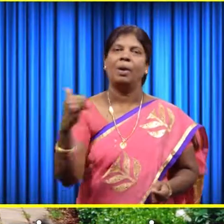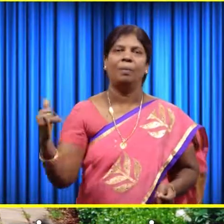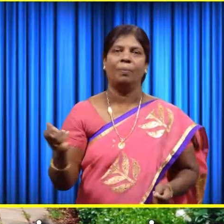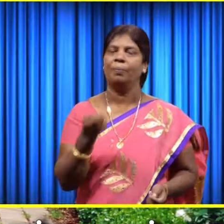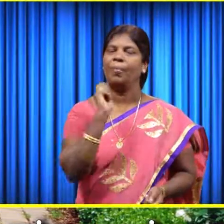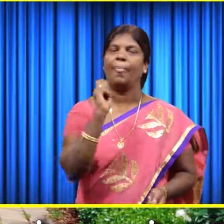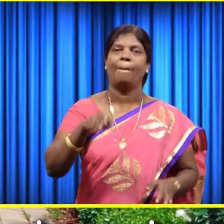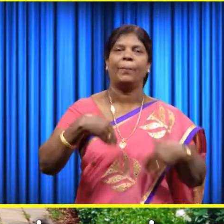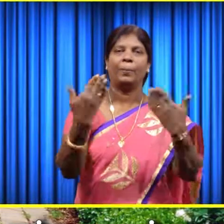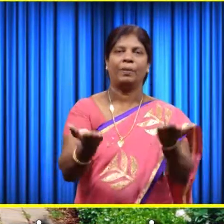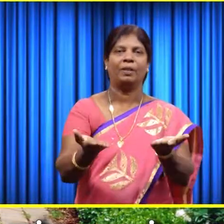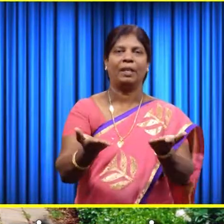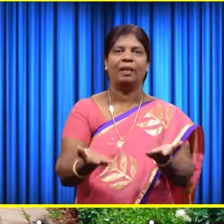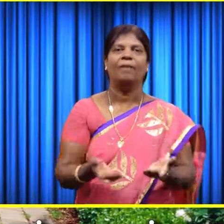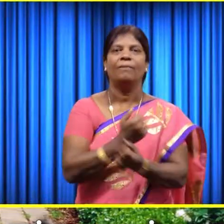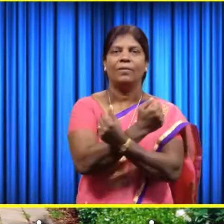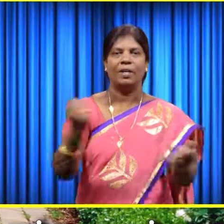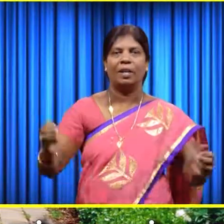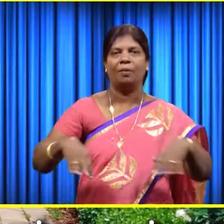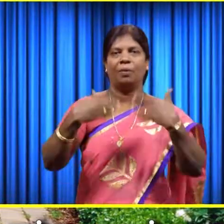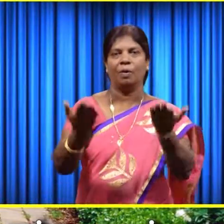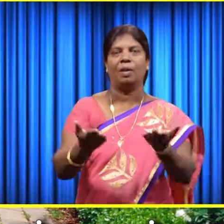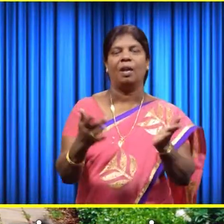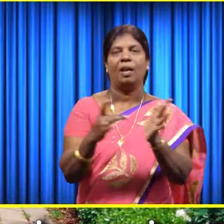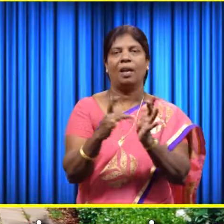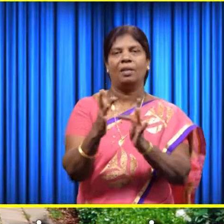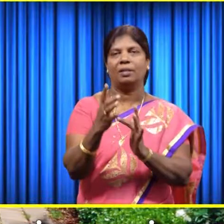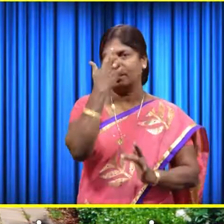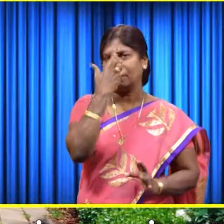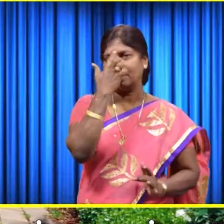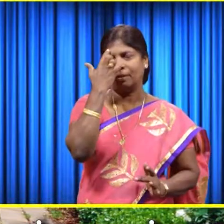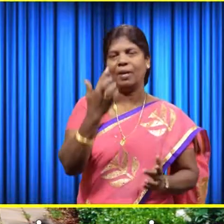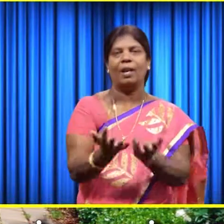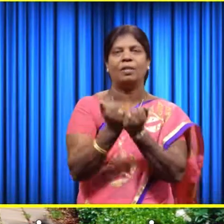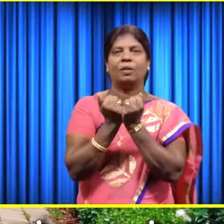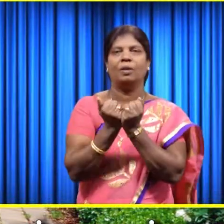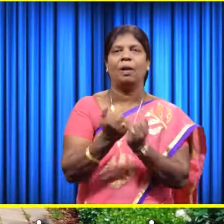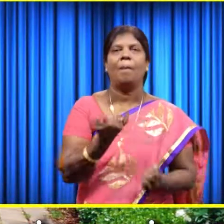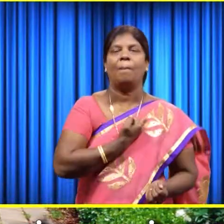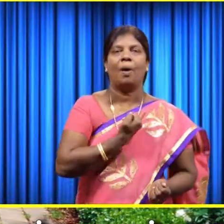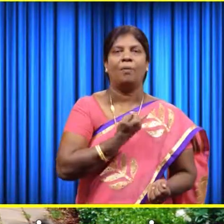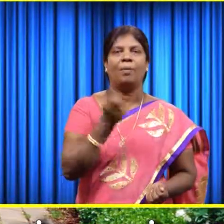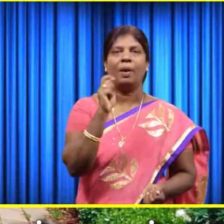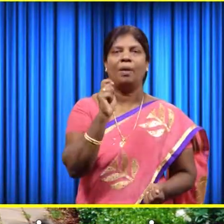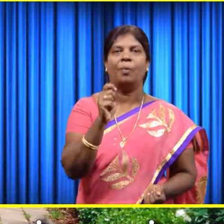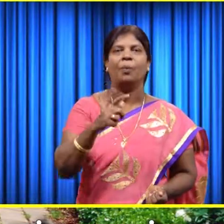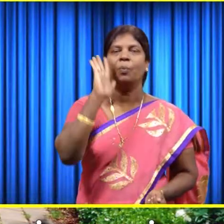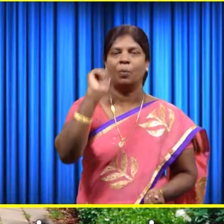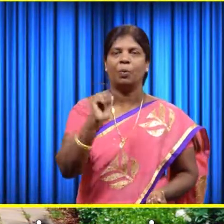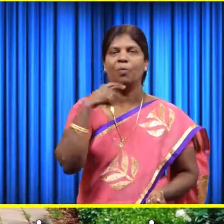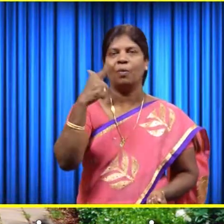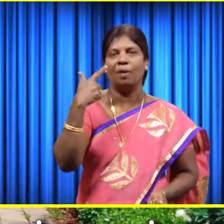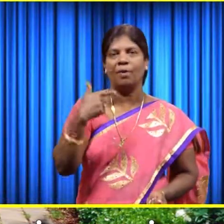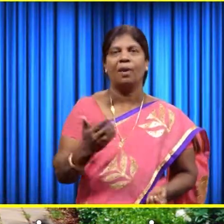பாவத்தை மன்னித்து பாவத்திலிருந்து விடுதலையையும் கொடுக்கிறார். ஆண்டவராக இயேசு கிறிஸ்துவை ஏற்றுக்கொண்டு பாவ மன்னிப்பையும்